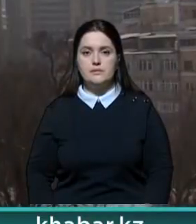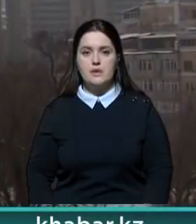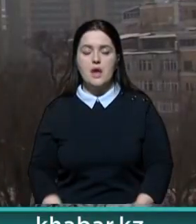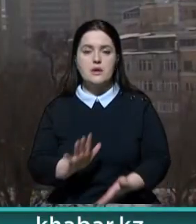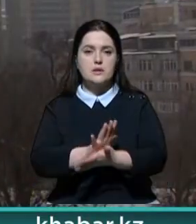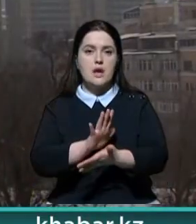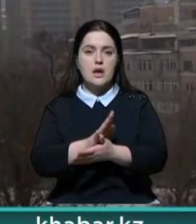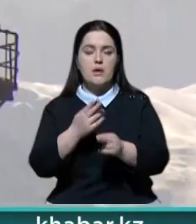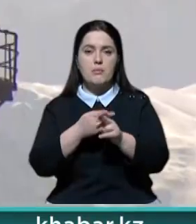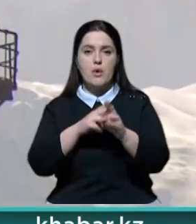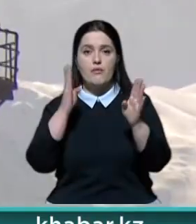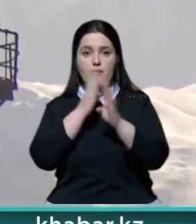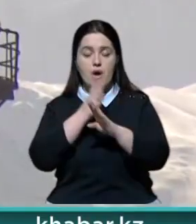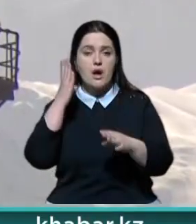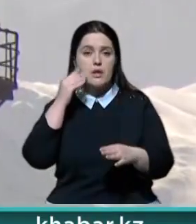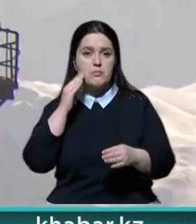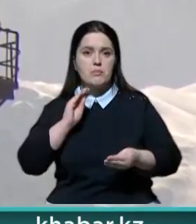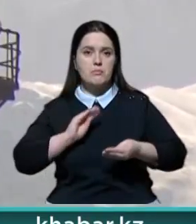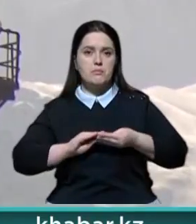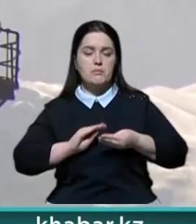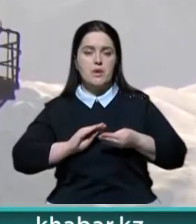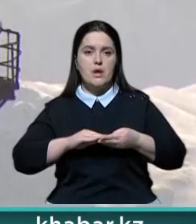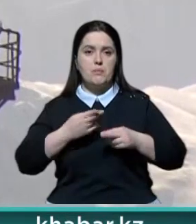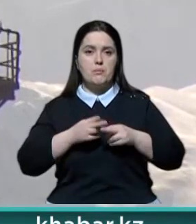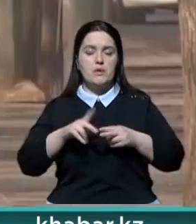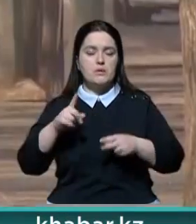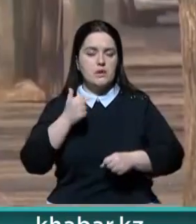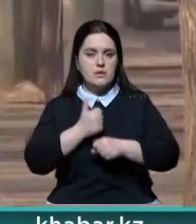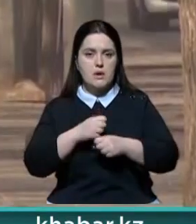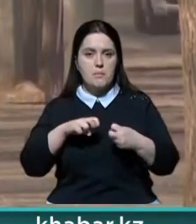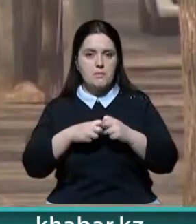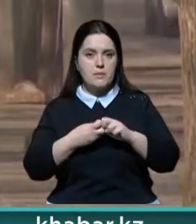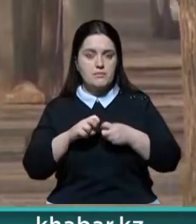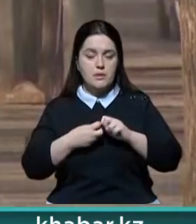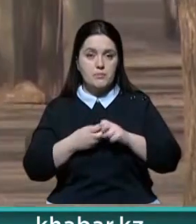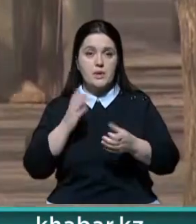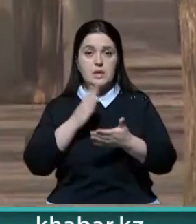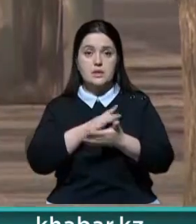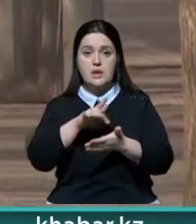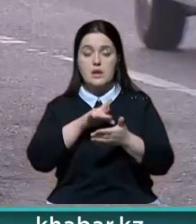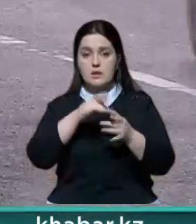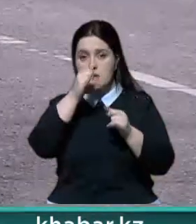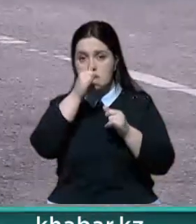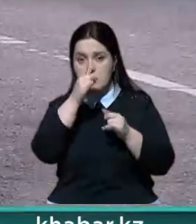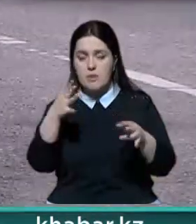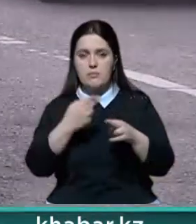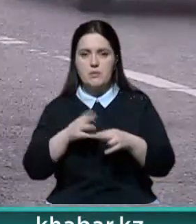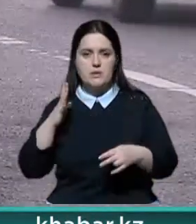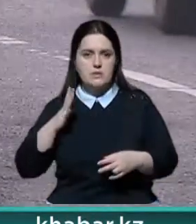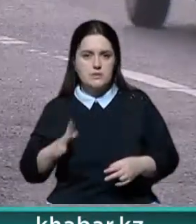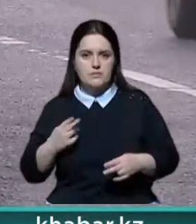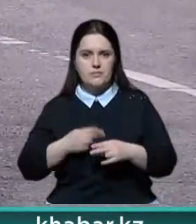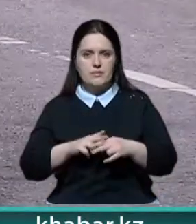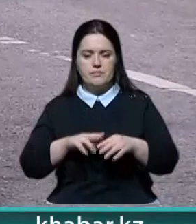Загрязнение атмосферного воздуха в Алматы по-прежнему остается одной из главных экологических проблем. Горожане не могут смириться с образованием